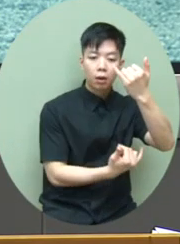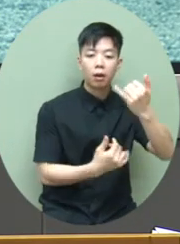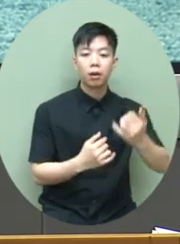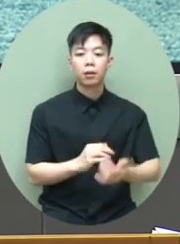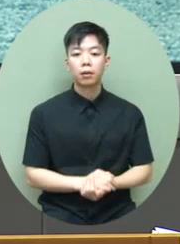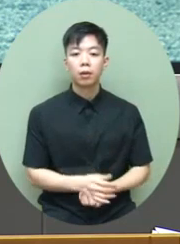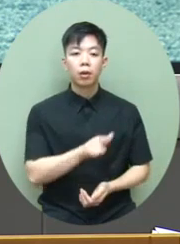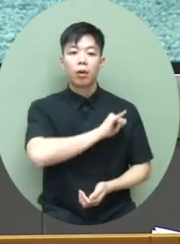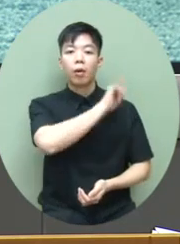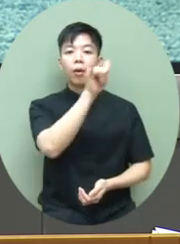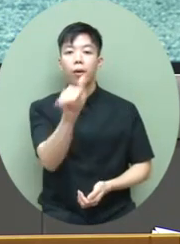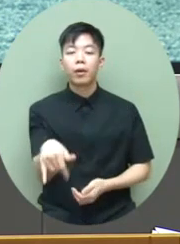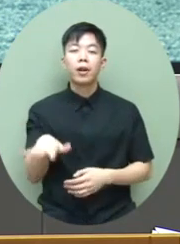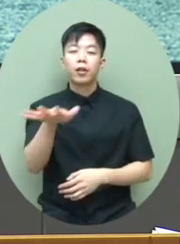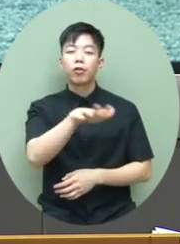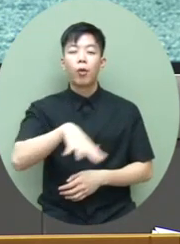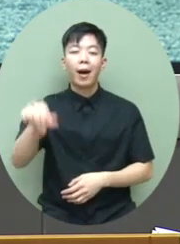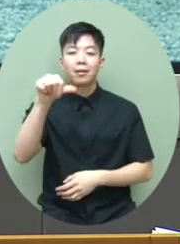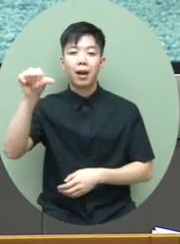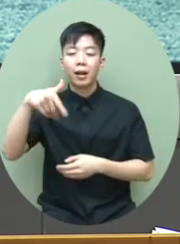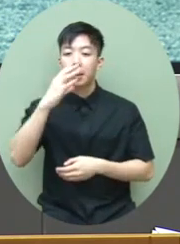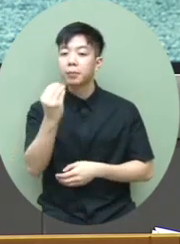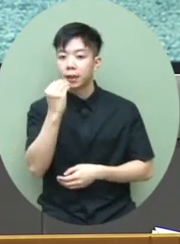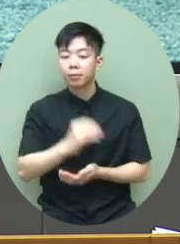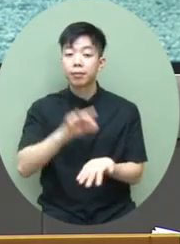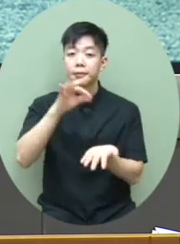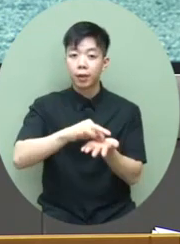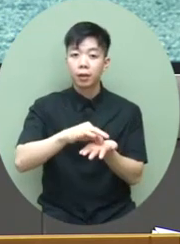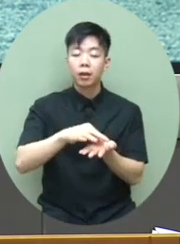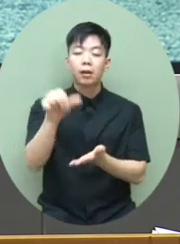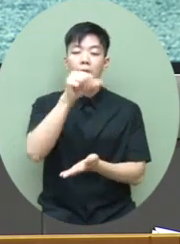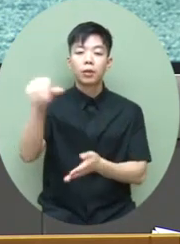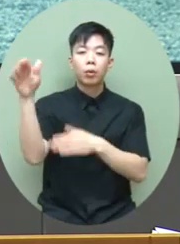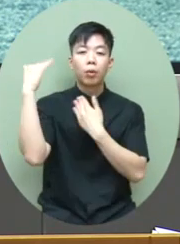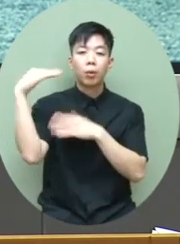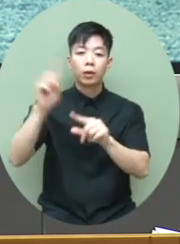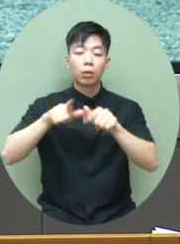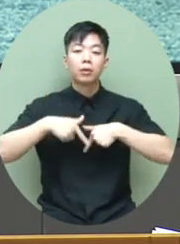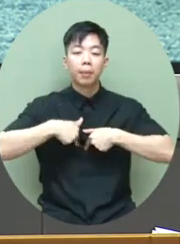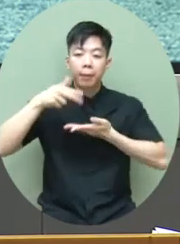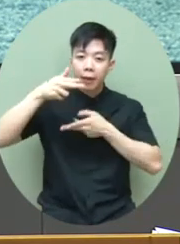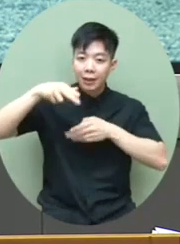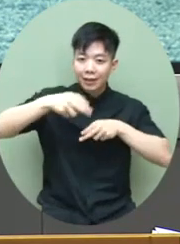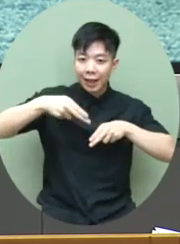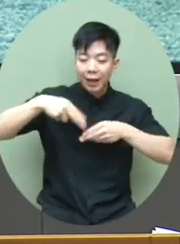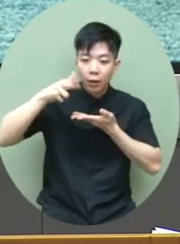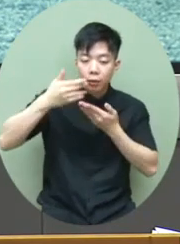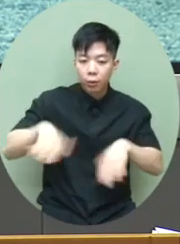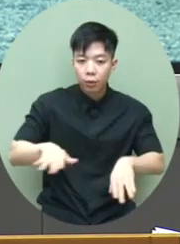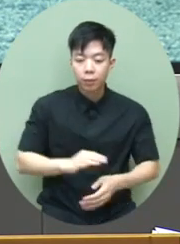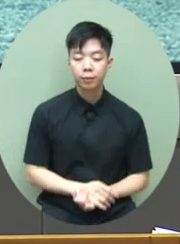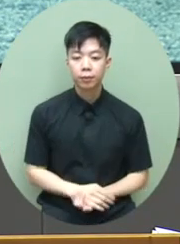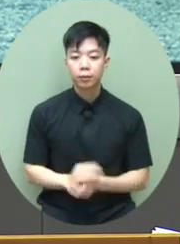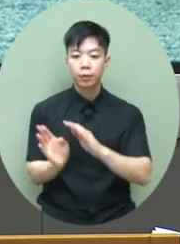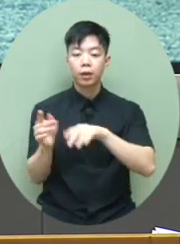呢個泛亞飲食喺亞洲空運中心嘅食堂啦。 咁另外佢都有去過青衣嘅賓墟冰